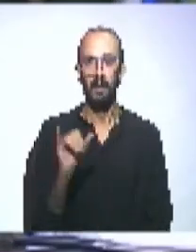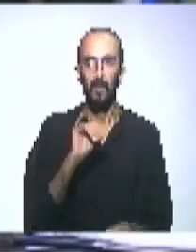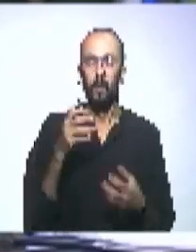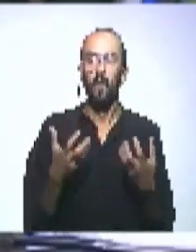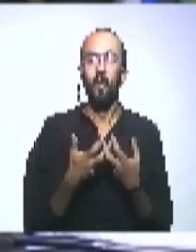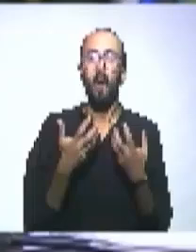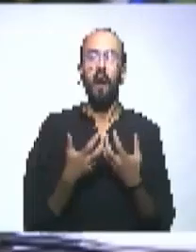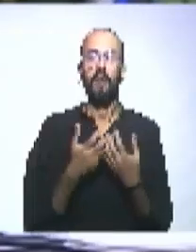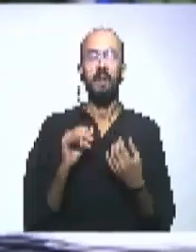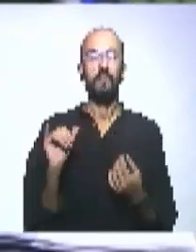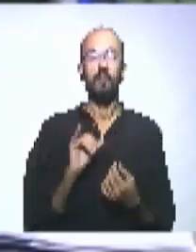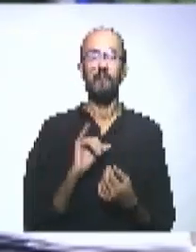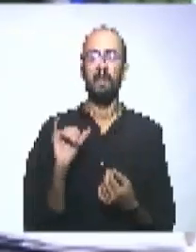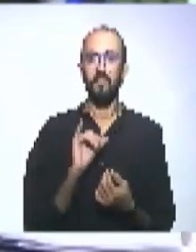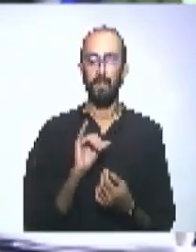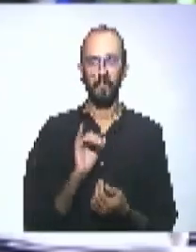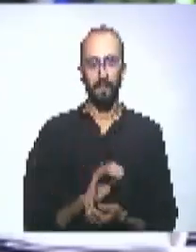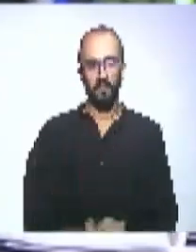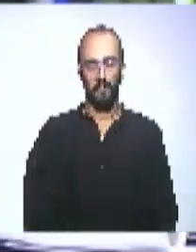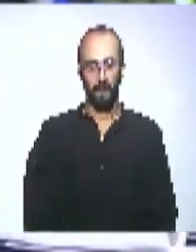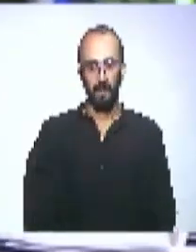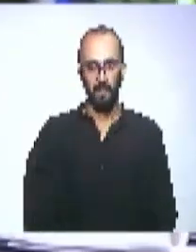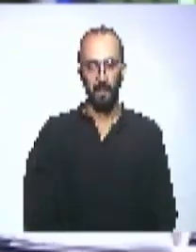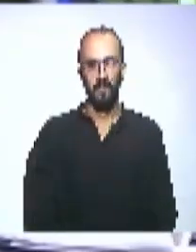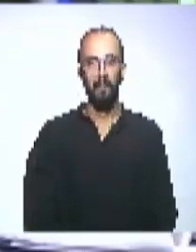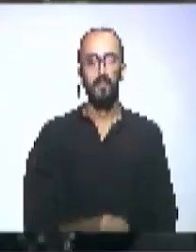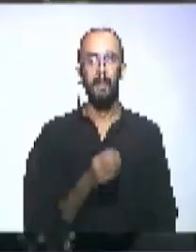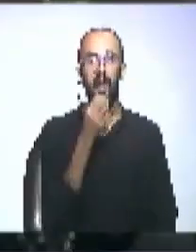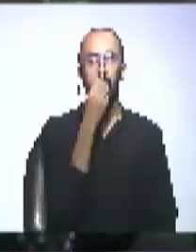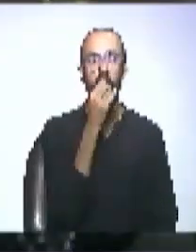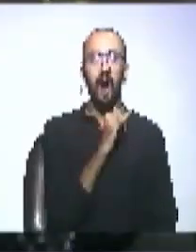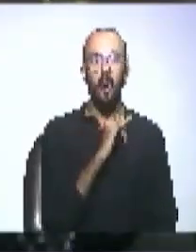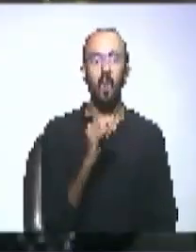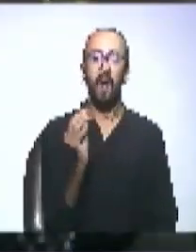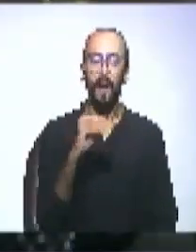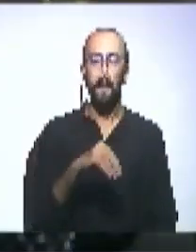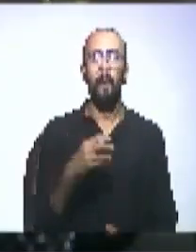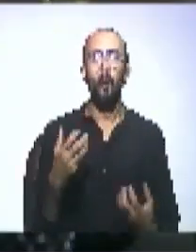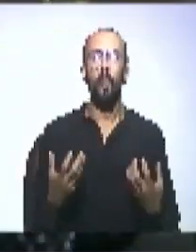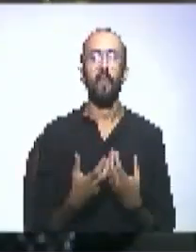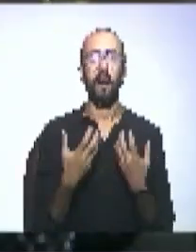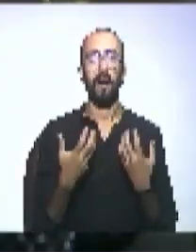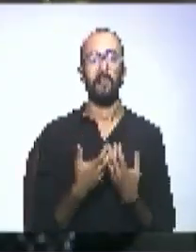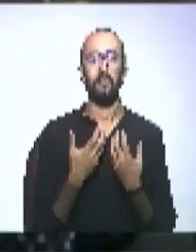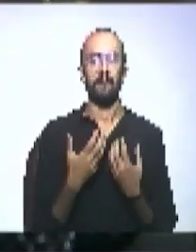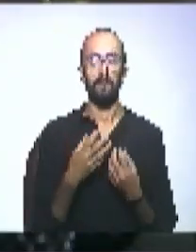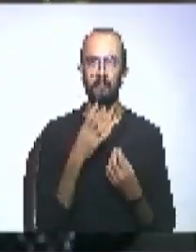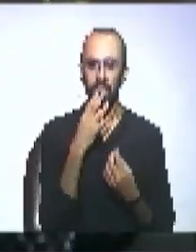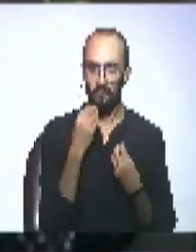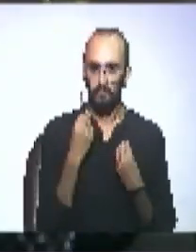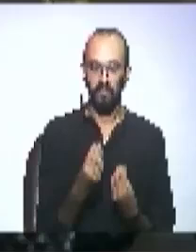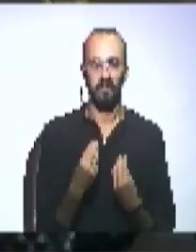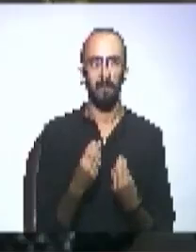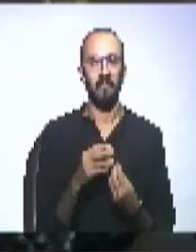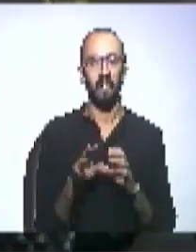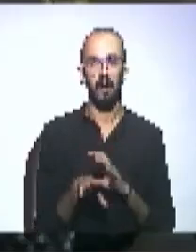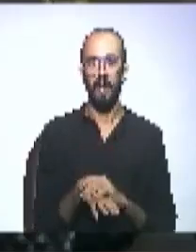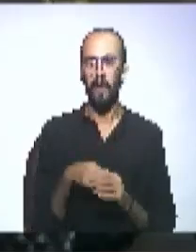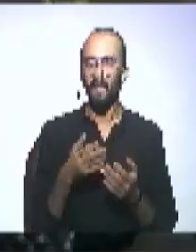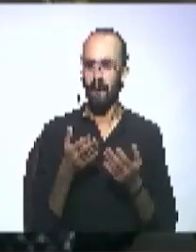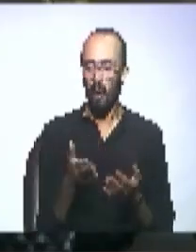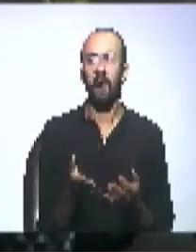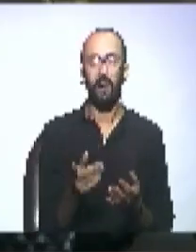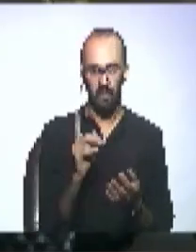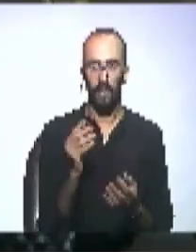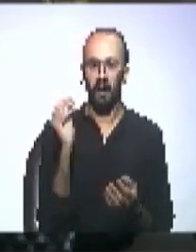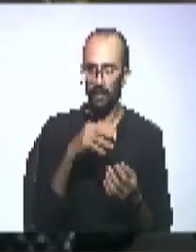وسط الاكل، وده بزي. اللي دايما الشيف بيعمله، ان هو بيحط لنا الخضار في وسط الاكل بطريقه حلوه، حتى لو عامل الحاجه في الفرن